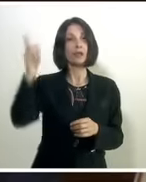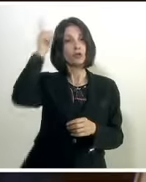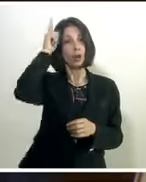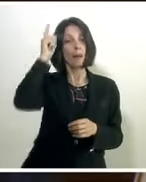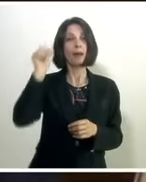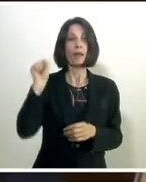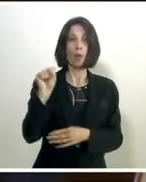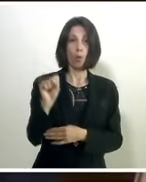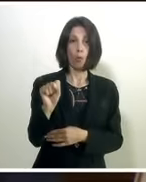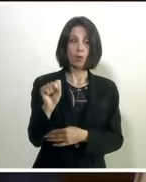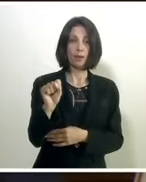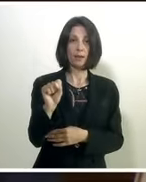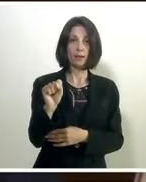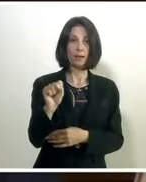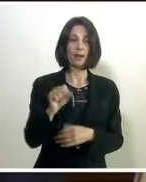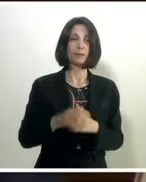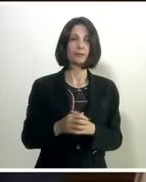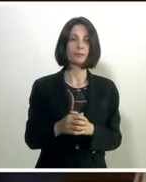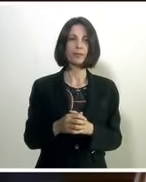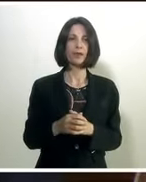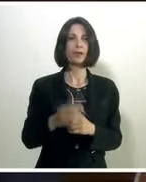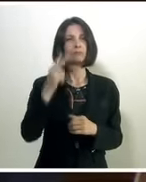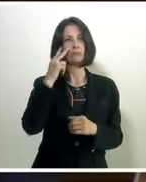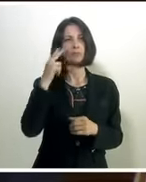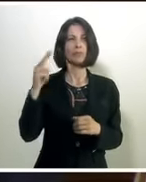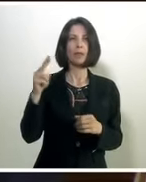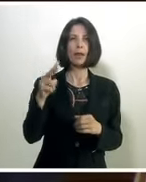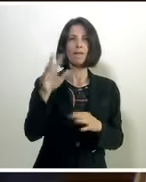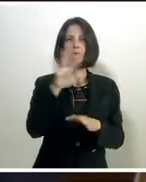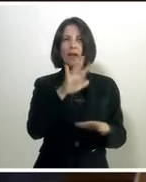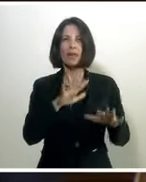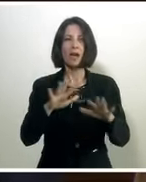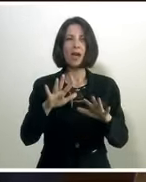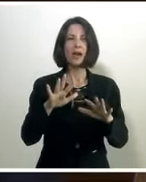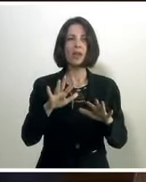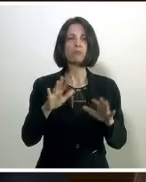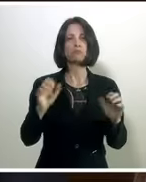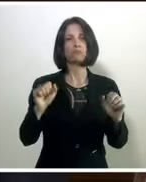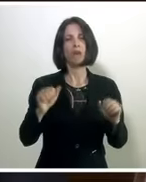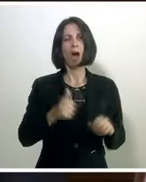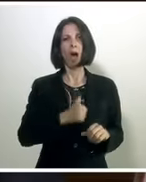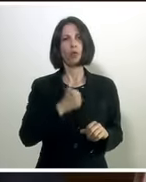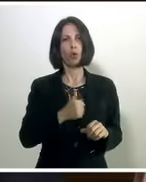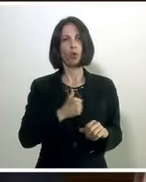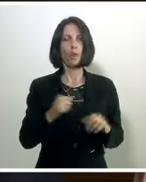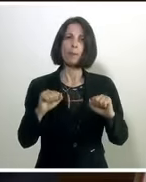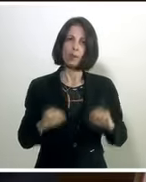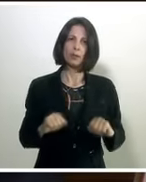commerciale della CEE lasciando intravedere una possibile autonomia anche politica